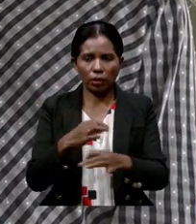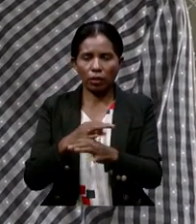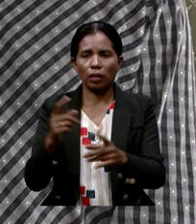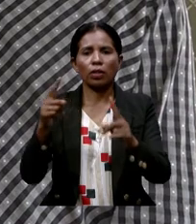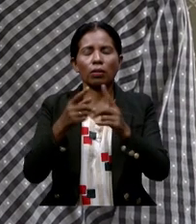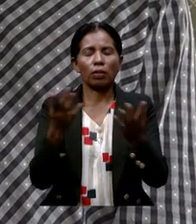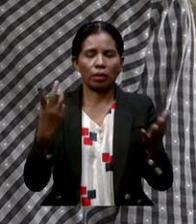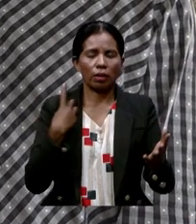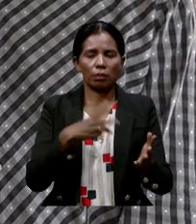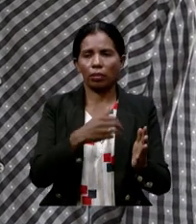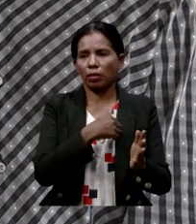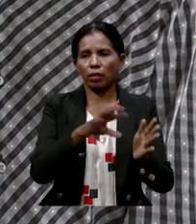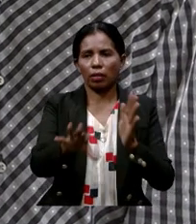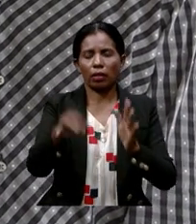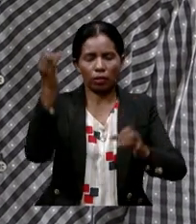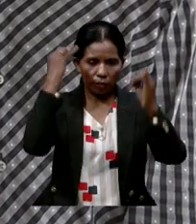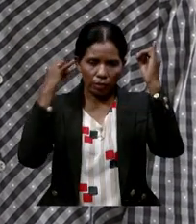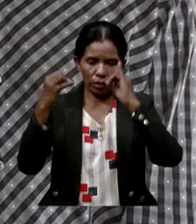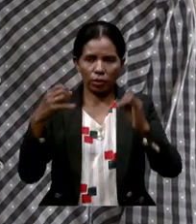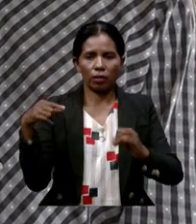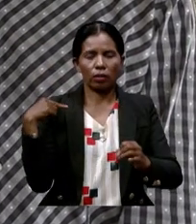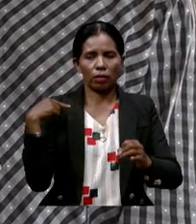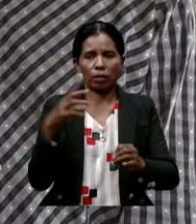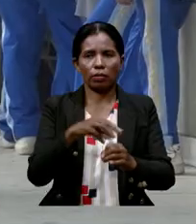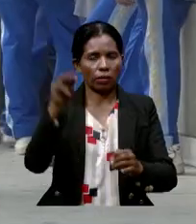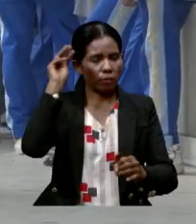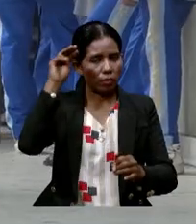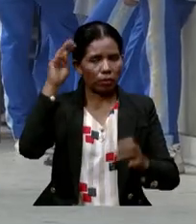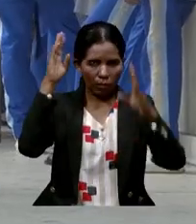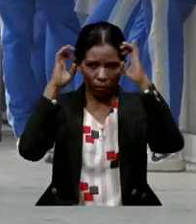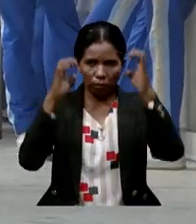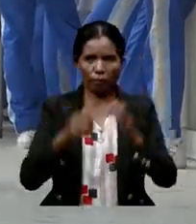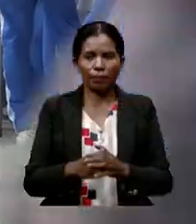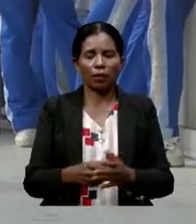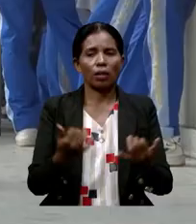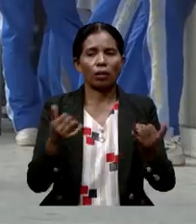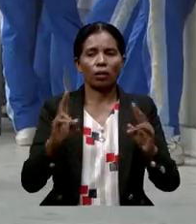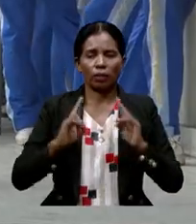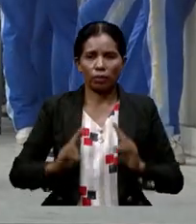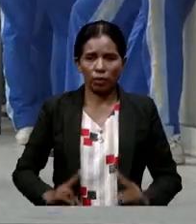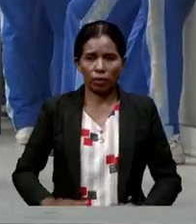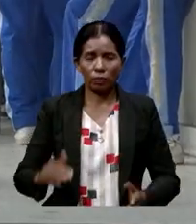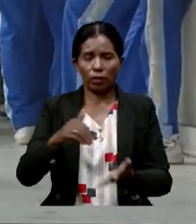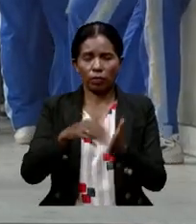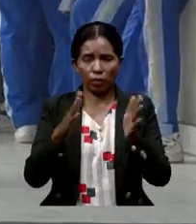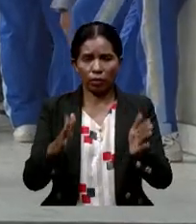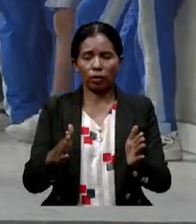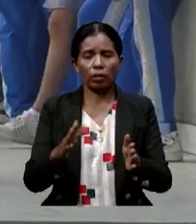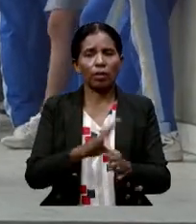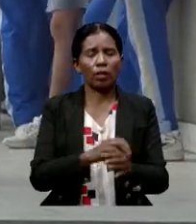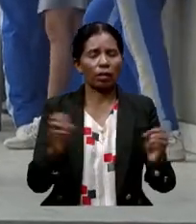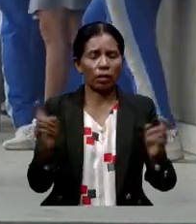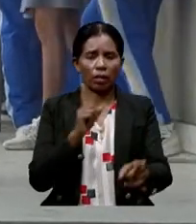aita ne am sira kata informasaun huji kabinete apoy juri di ku ministerio edukasaun ya Dadaun ne farda ba estudante sira territorio nasional la